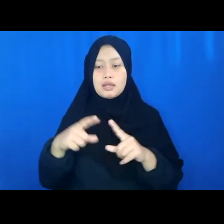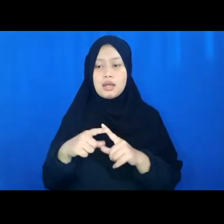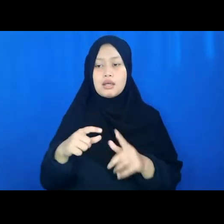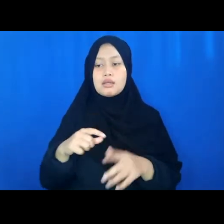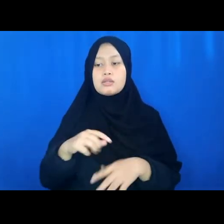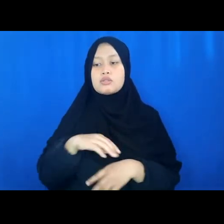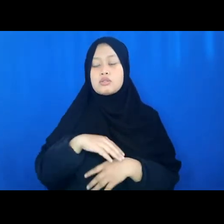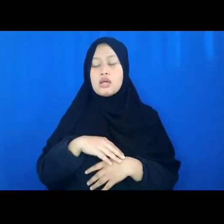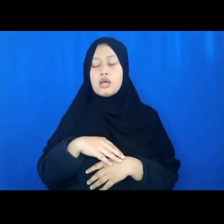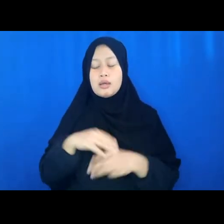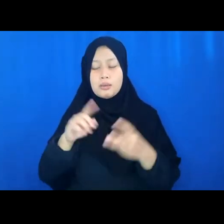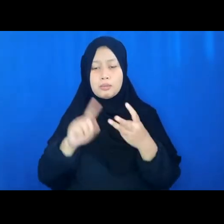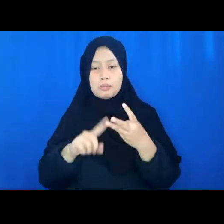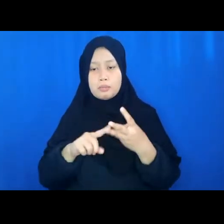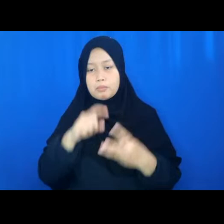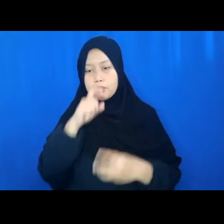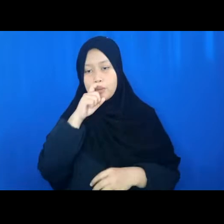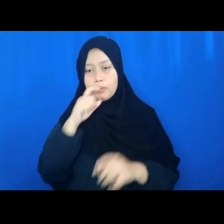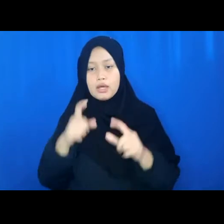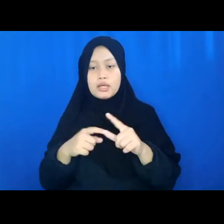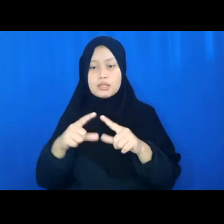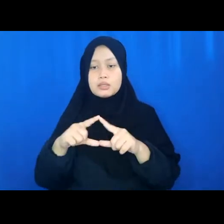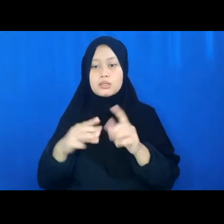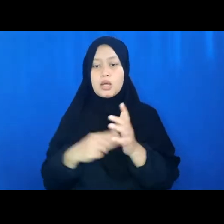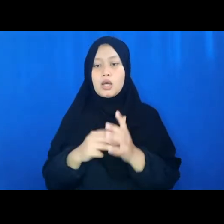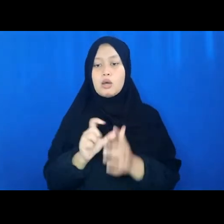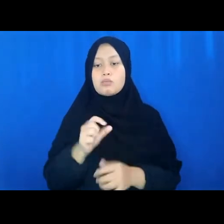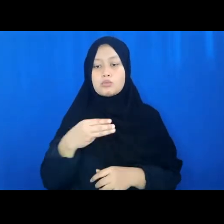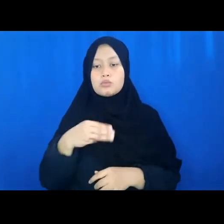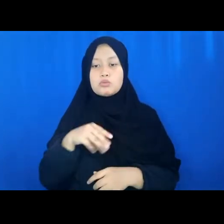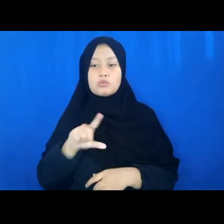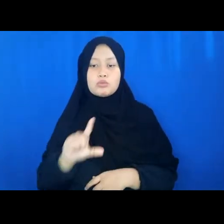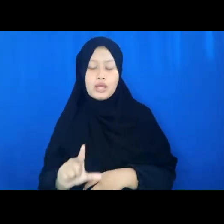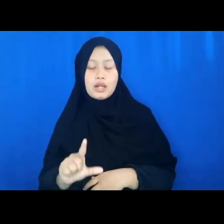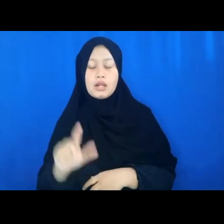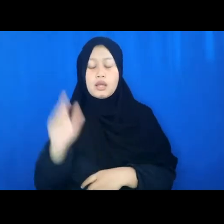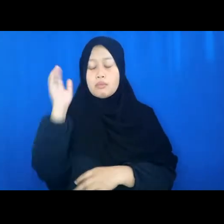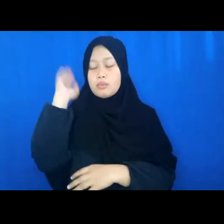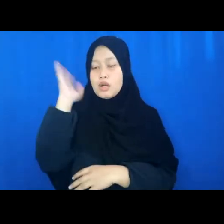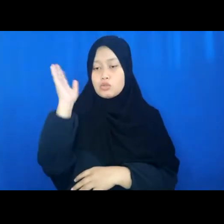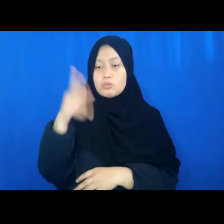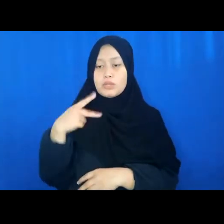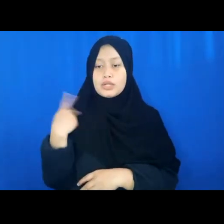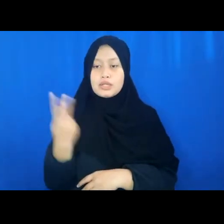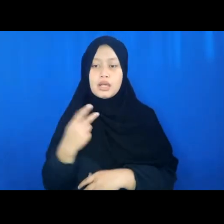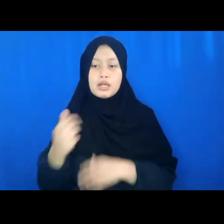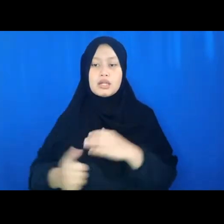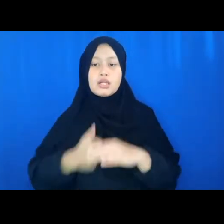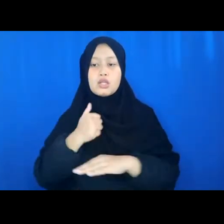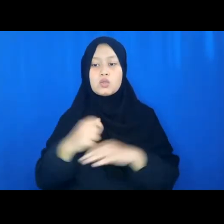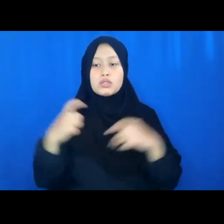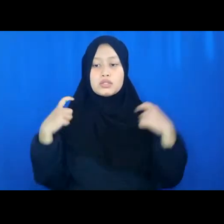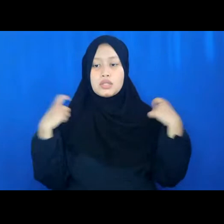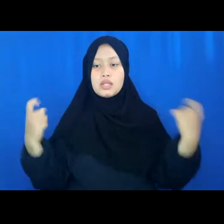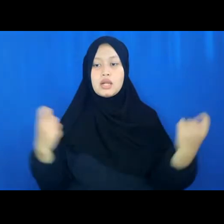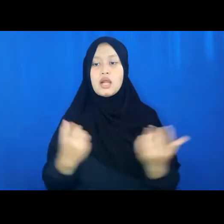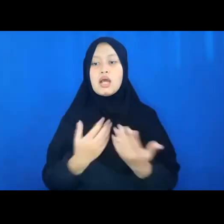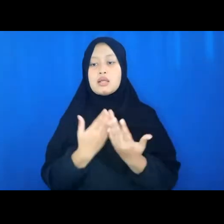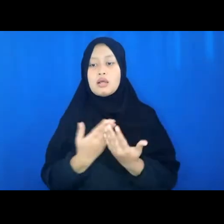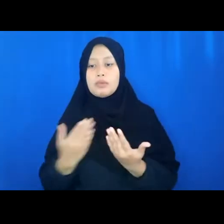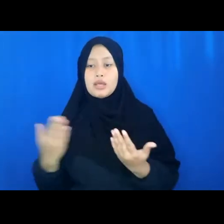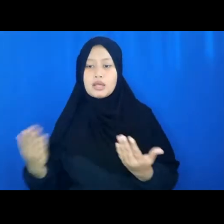Bapak Samuel Adzani Pangarep and BSC mm Direktur Jenderal aplikasi dan